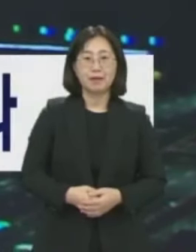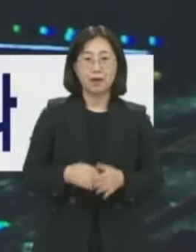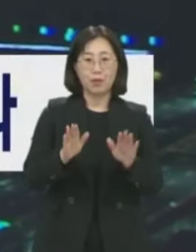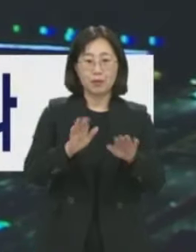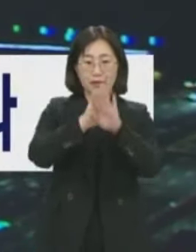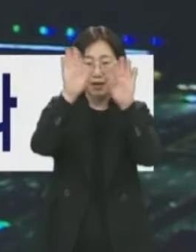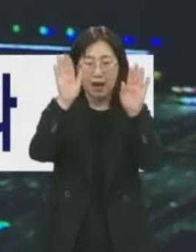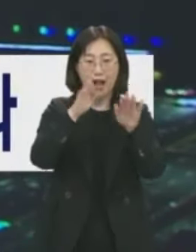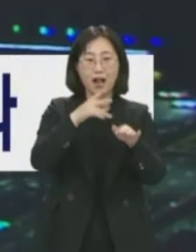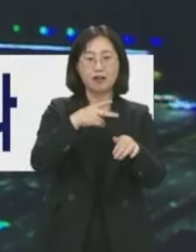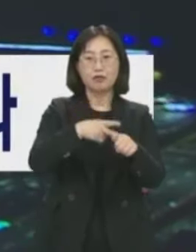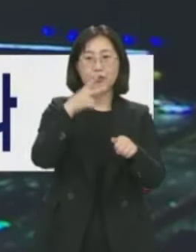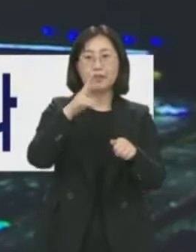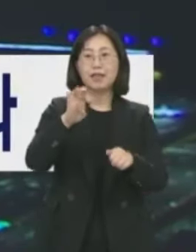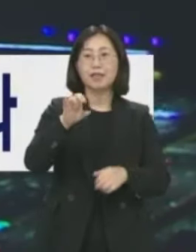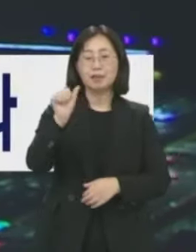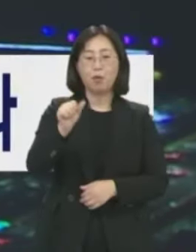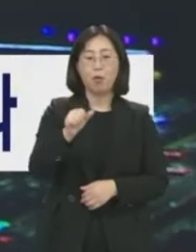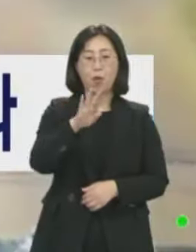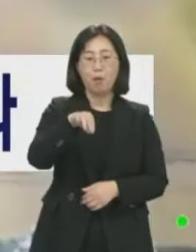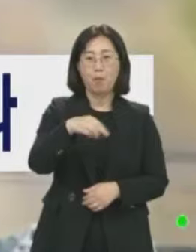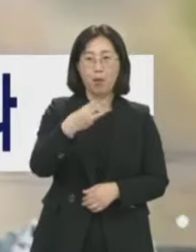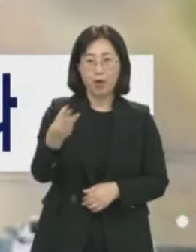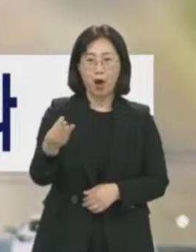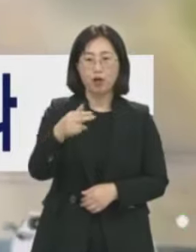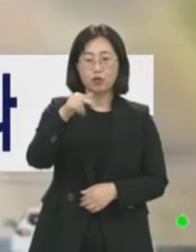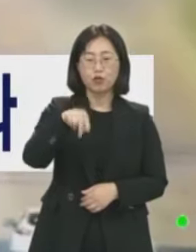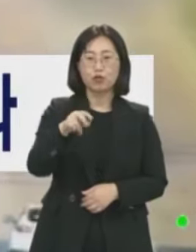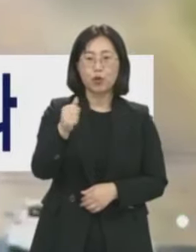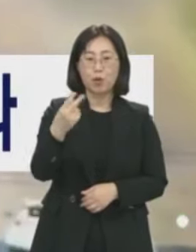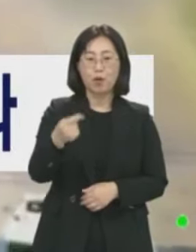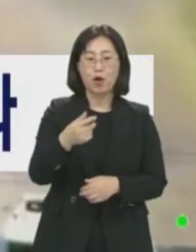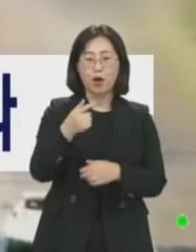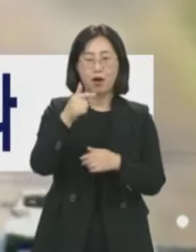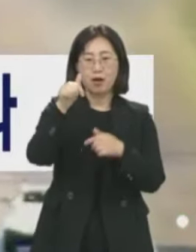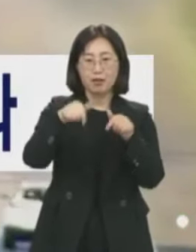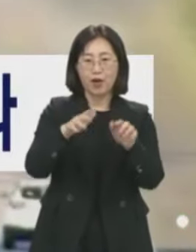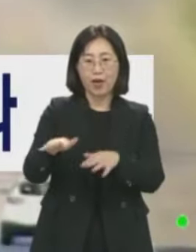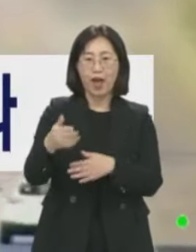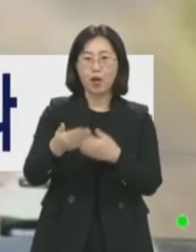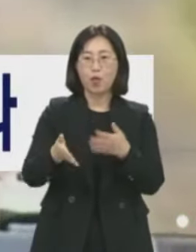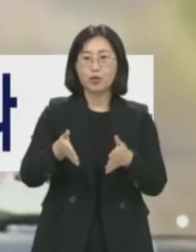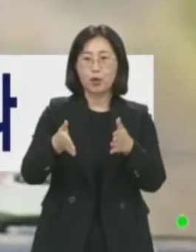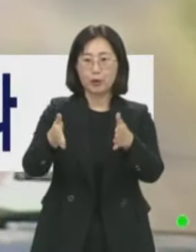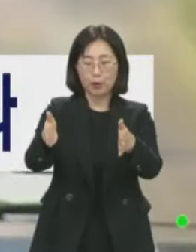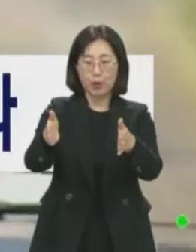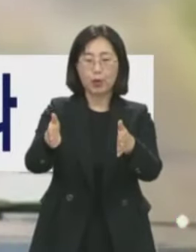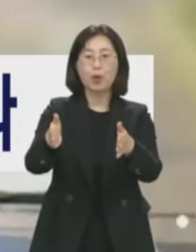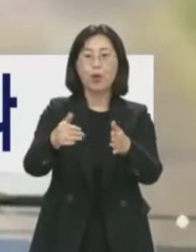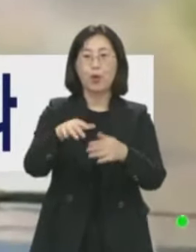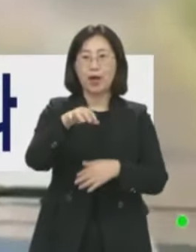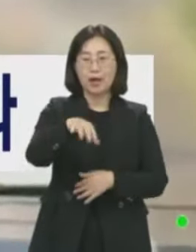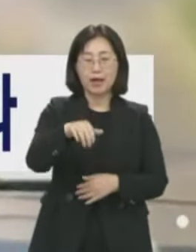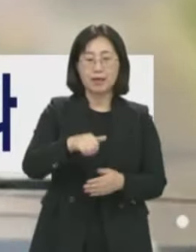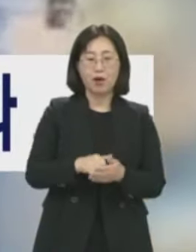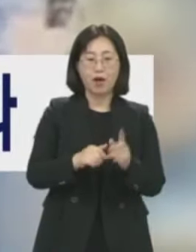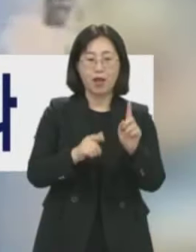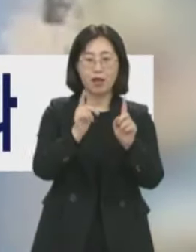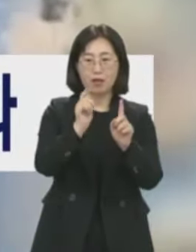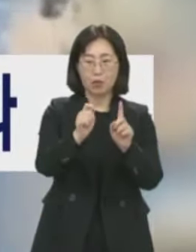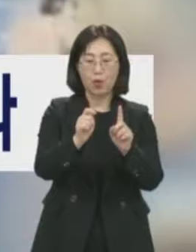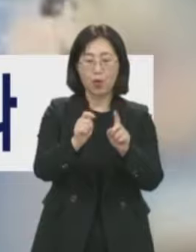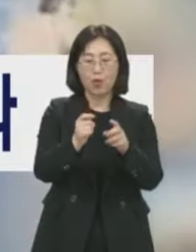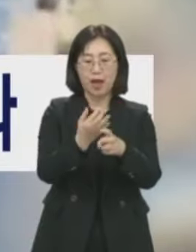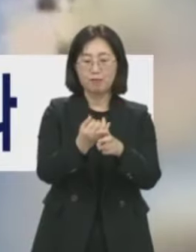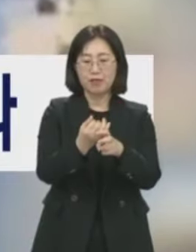오늘 낮 2시 45분쯤 보령시 주교면 서해안고속도로 목포배양항 200km에서 1톤